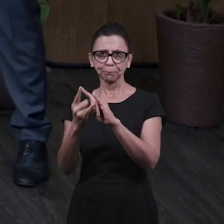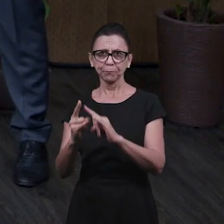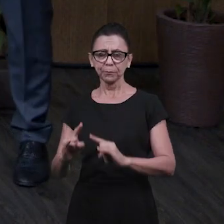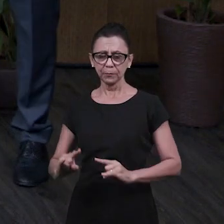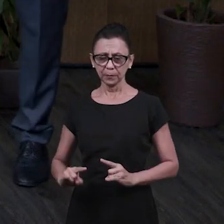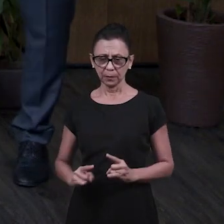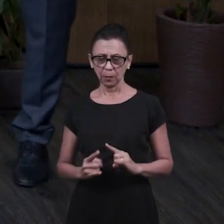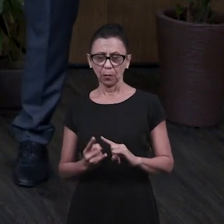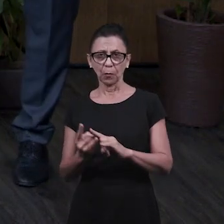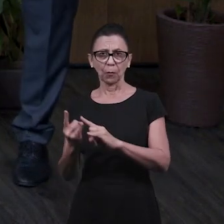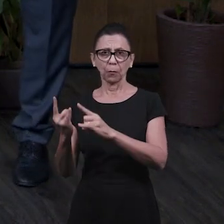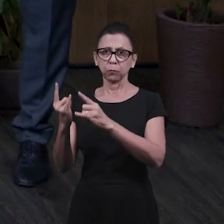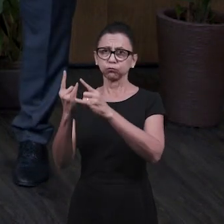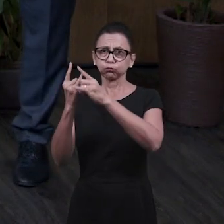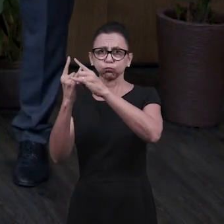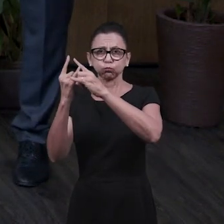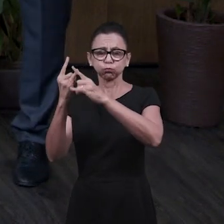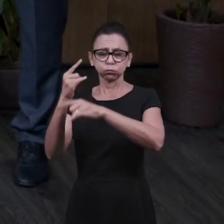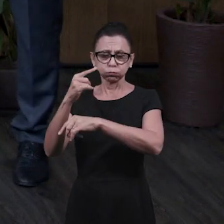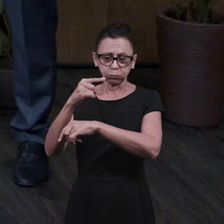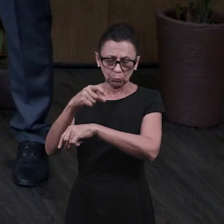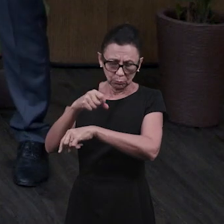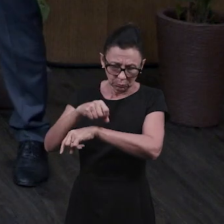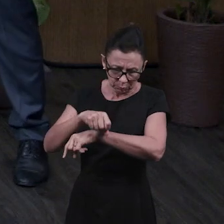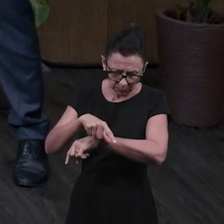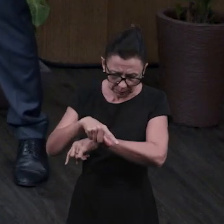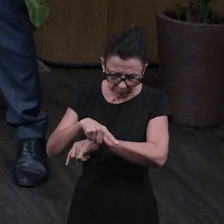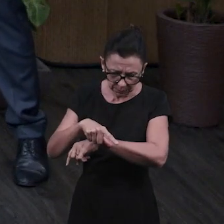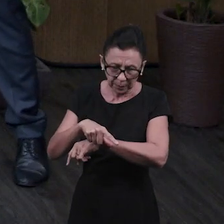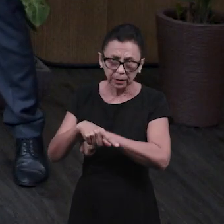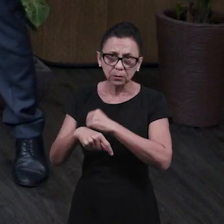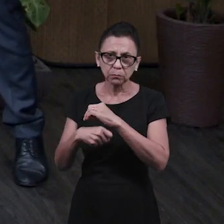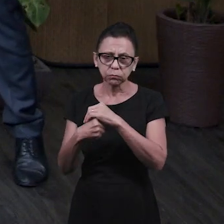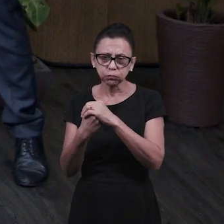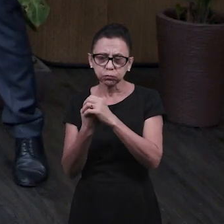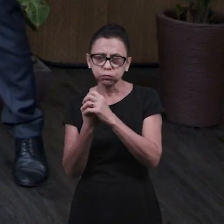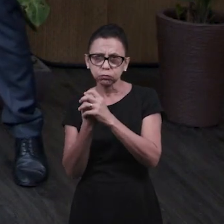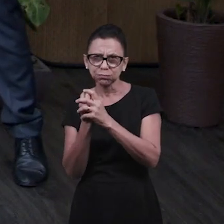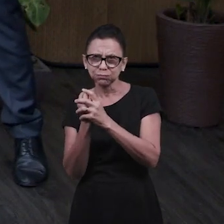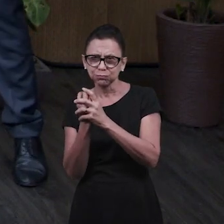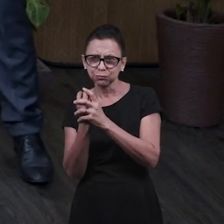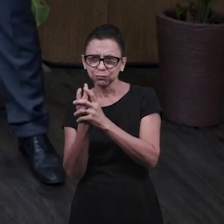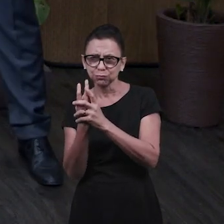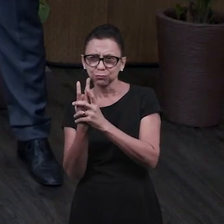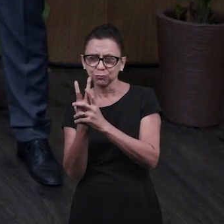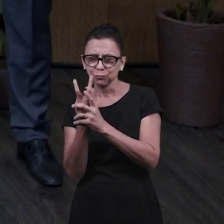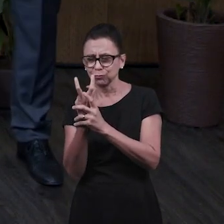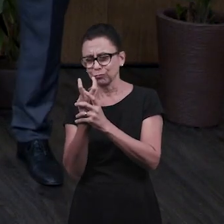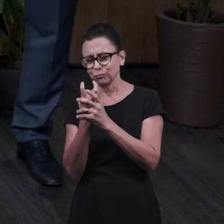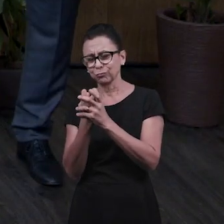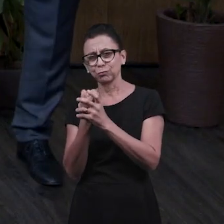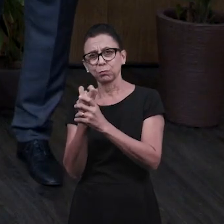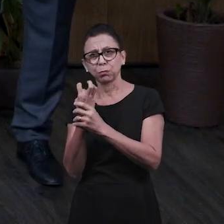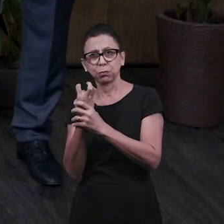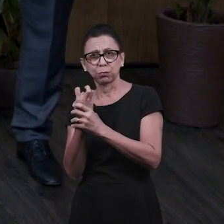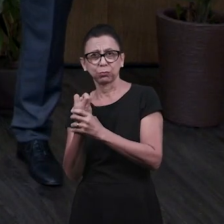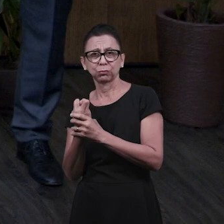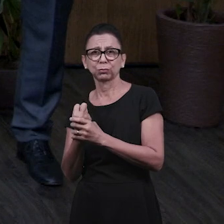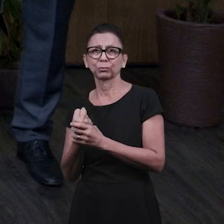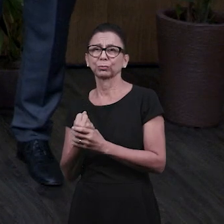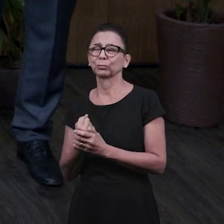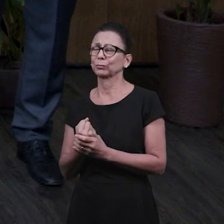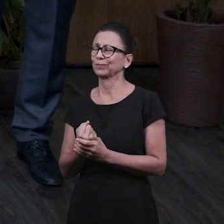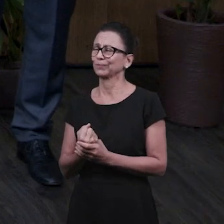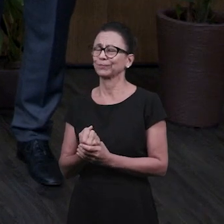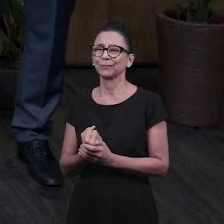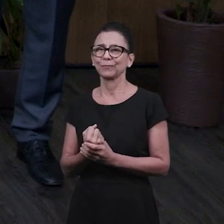poussé et ont étouffé la semence en ne permettant pas qu'elle porte fruit. Ce type